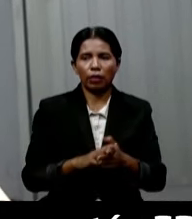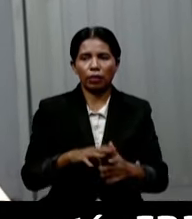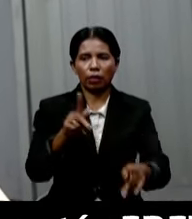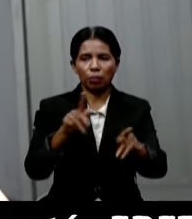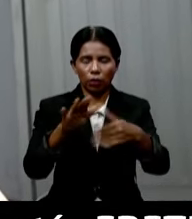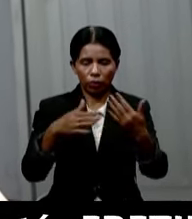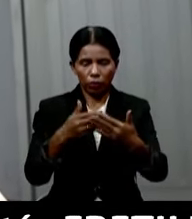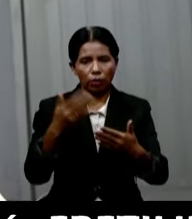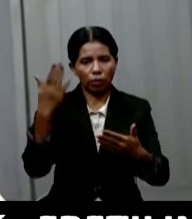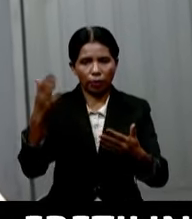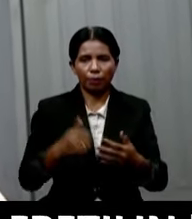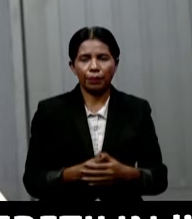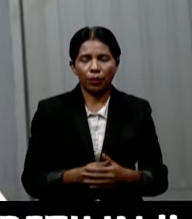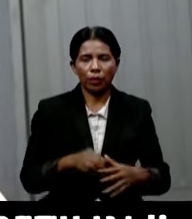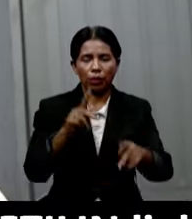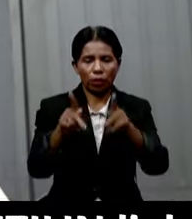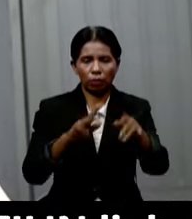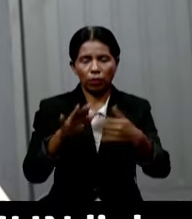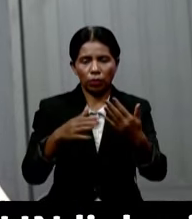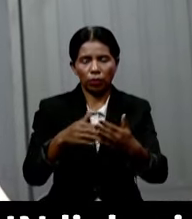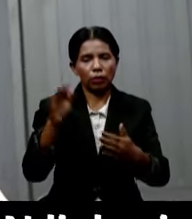populasaun sirena ba o komendar sirena ba